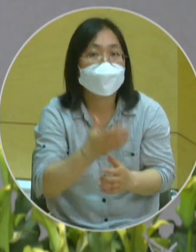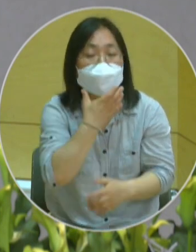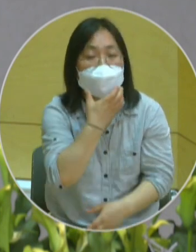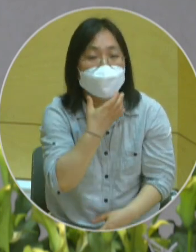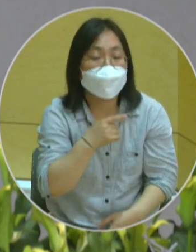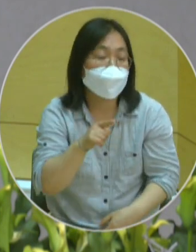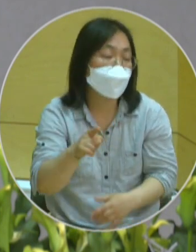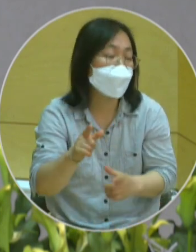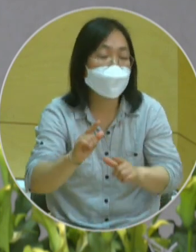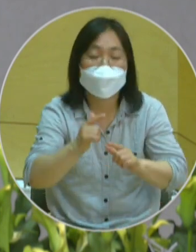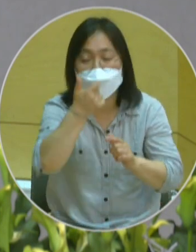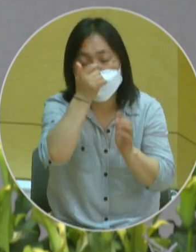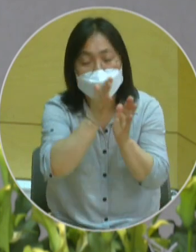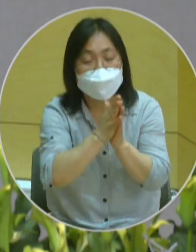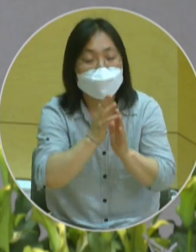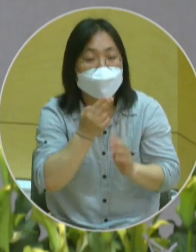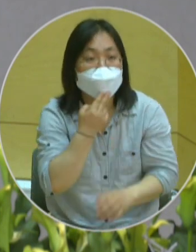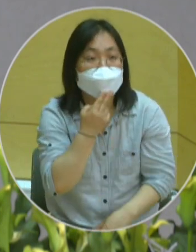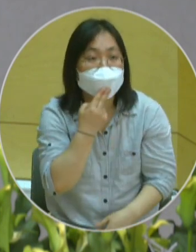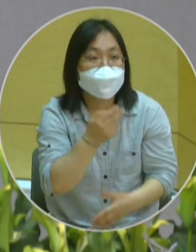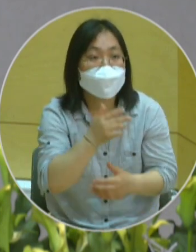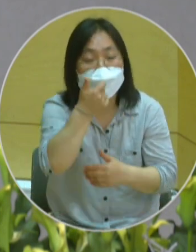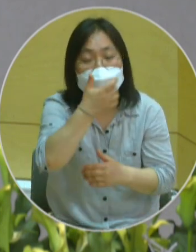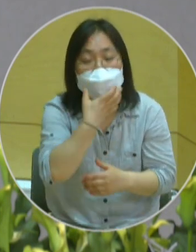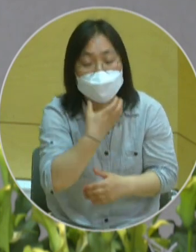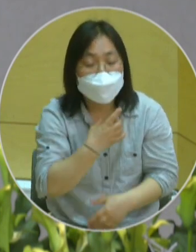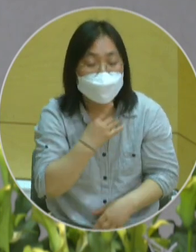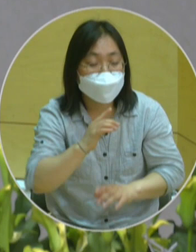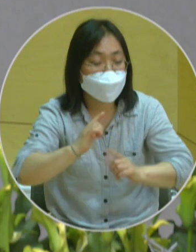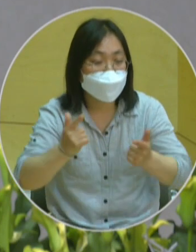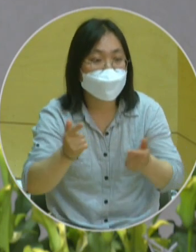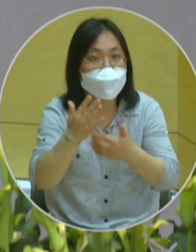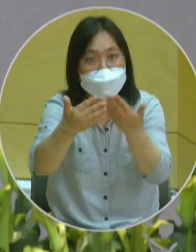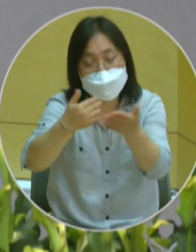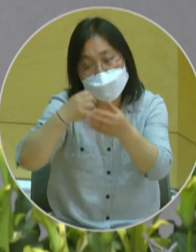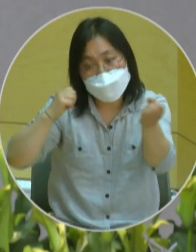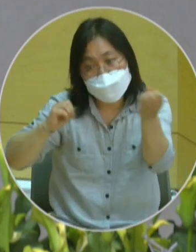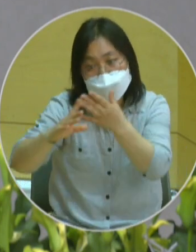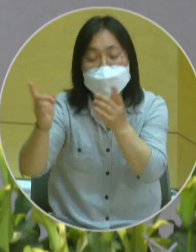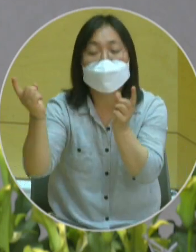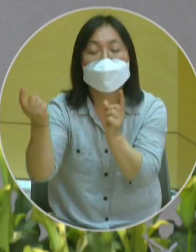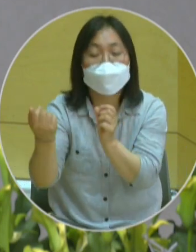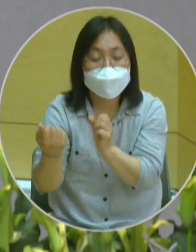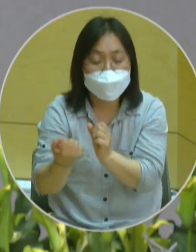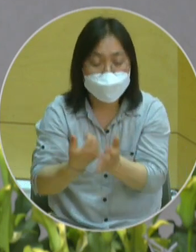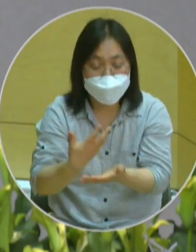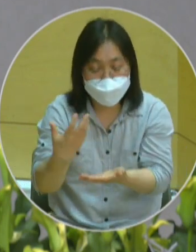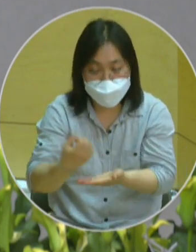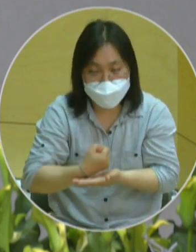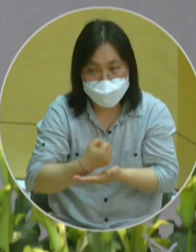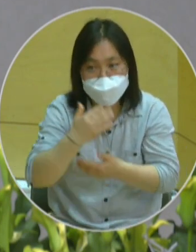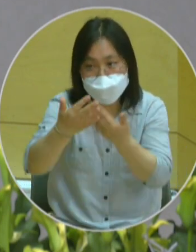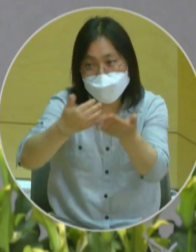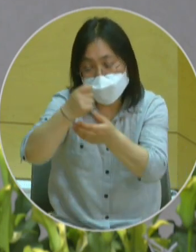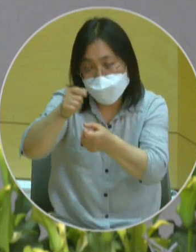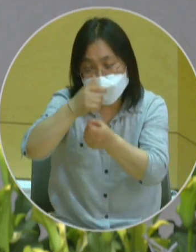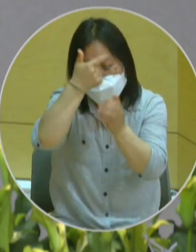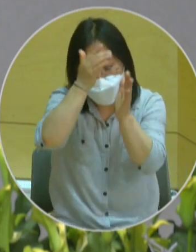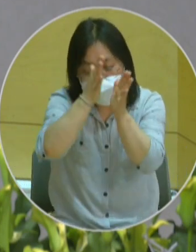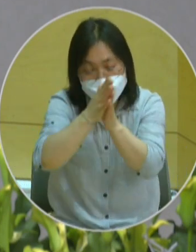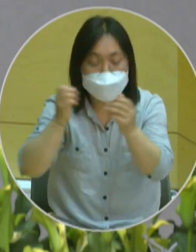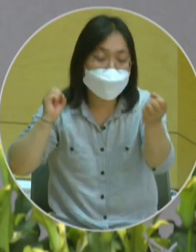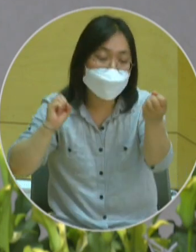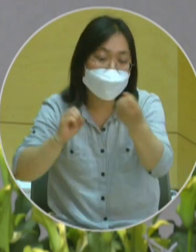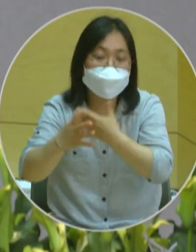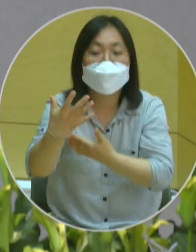아브라함은 그렇게 기도하지 않았다는 거예요. 아브라함뿐 아닙니다. 하나님께 응답받았던, 하나님께 기도하며 응답받았던